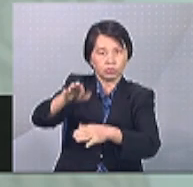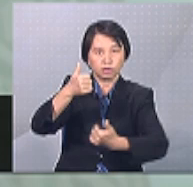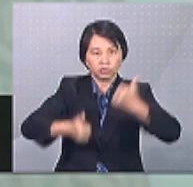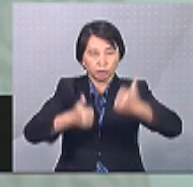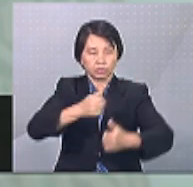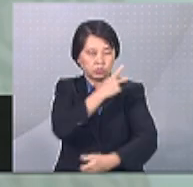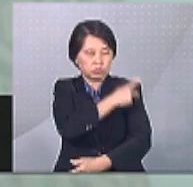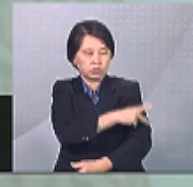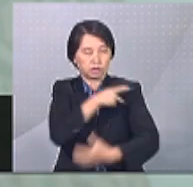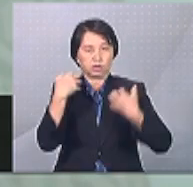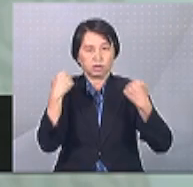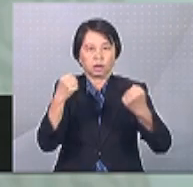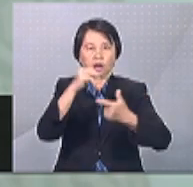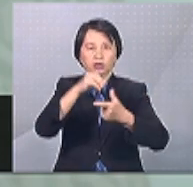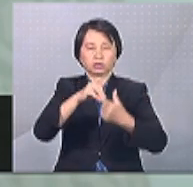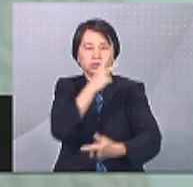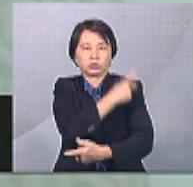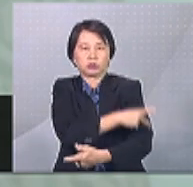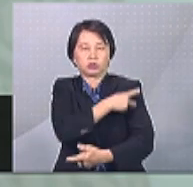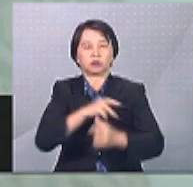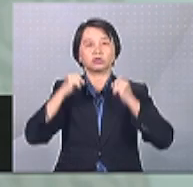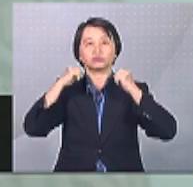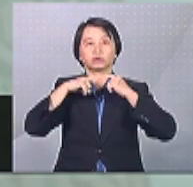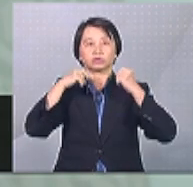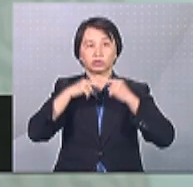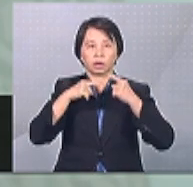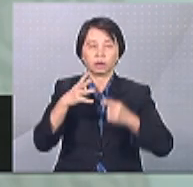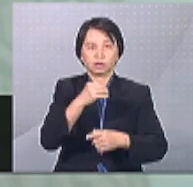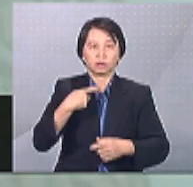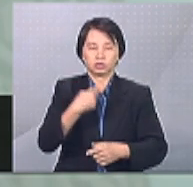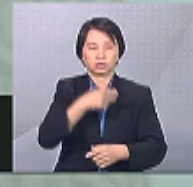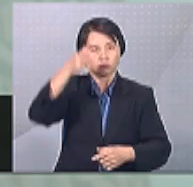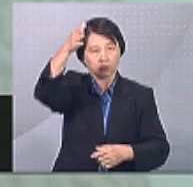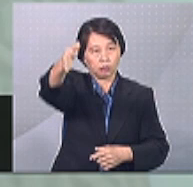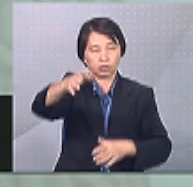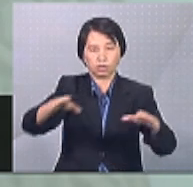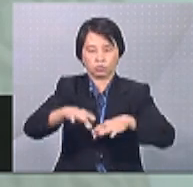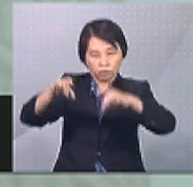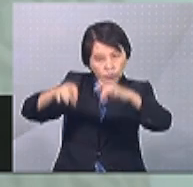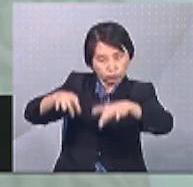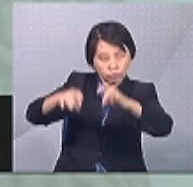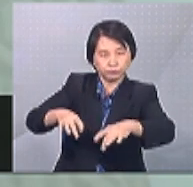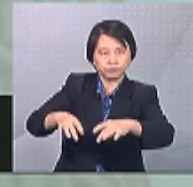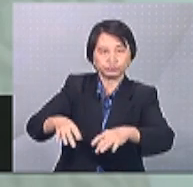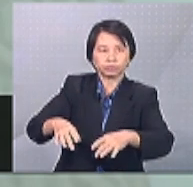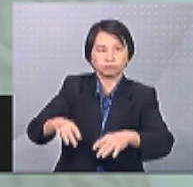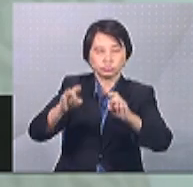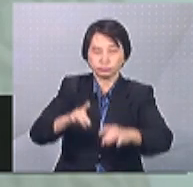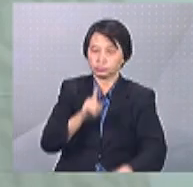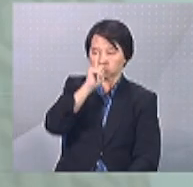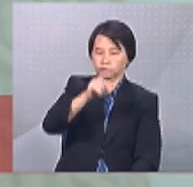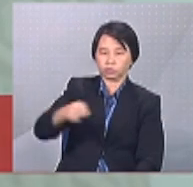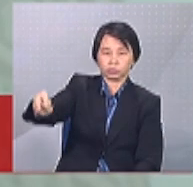kesihatan ataupun klinik swasta. Dan kita juga akan jalankan ujian tersebut, pastikan